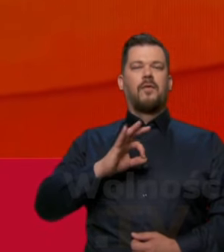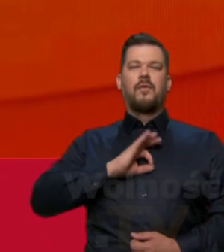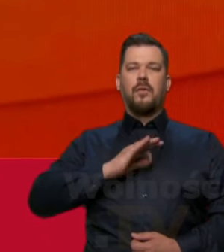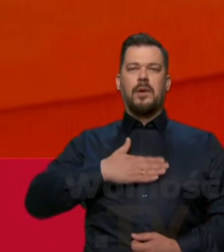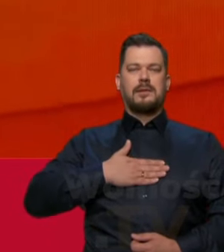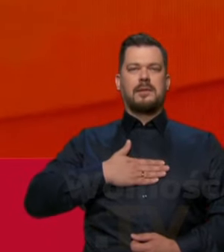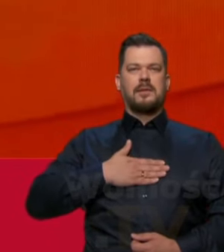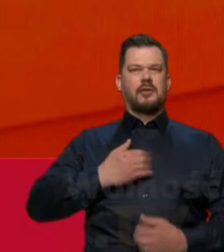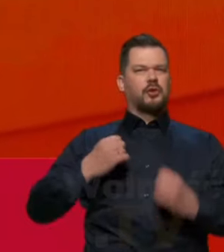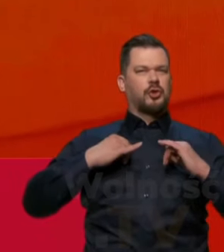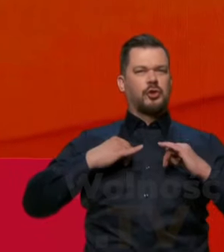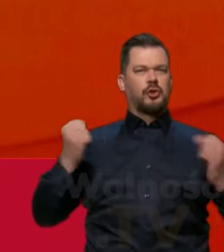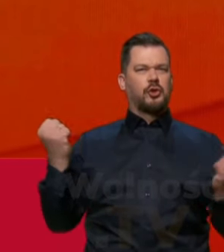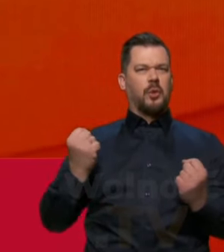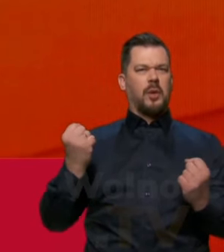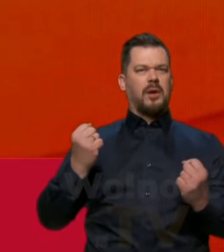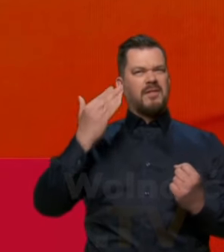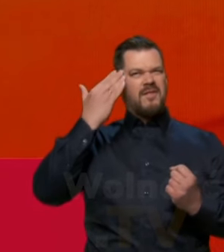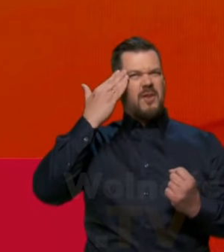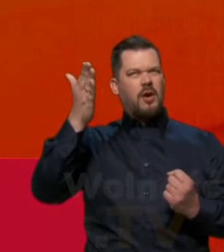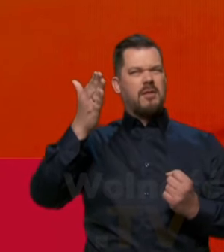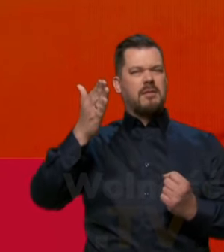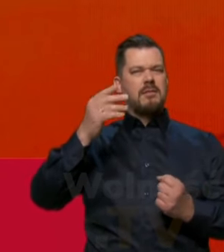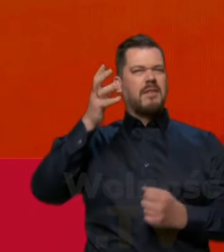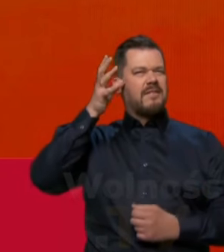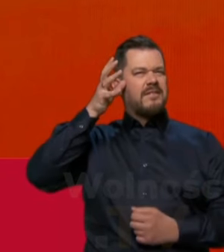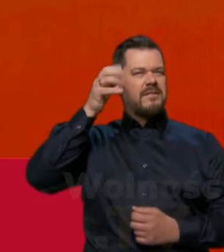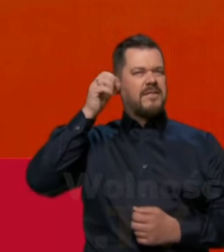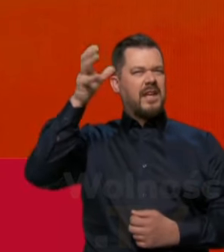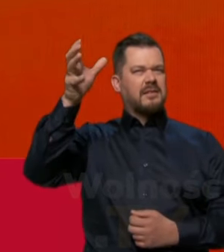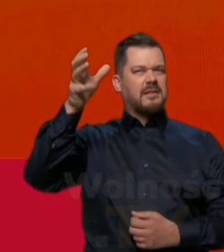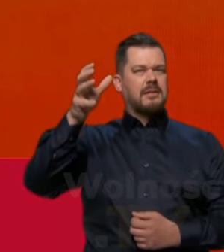Mimo to mamy siłę, wolę i wiedzę, by zajmować się